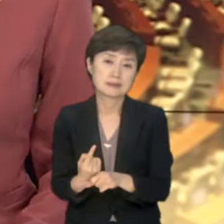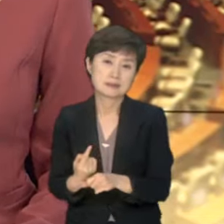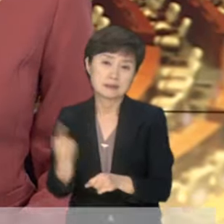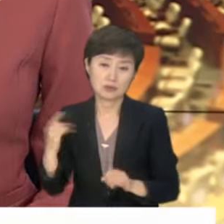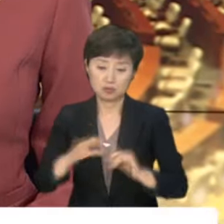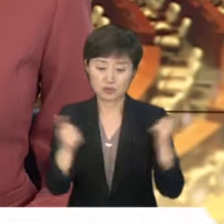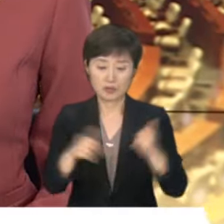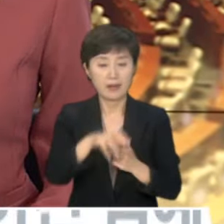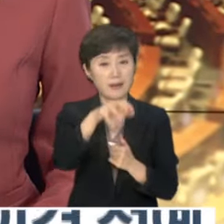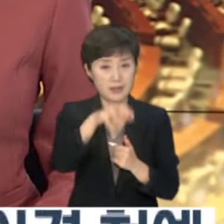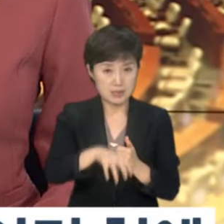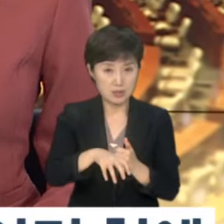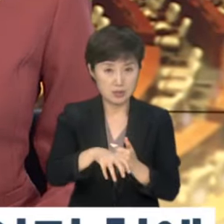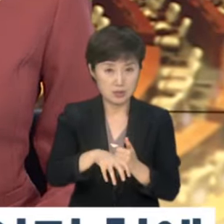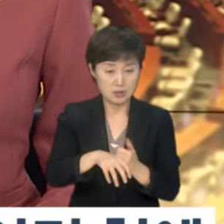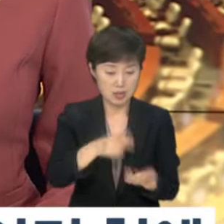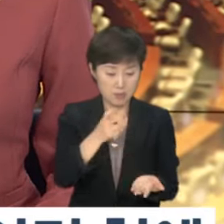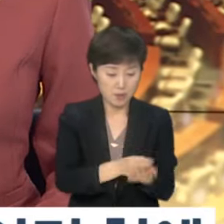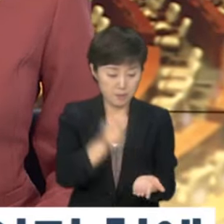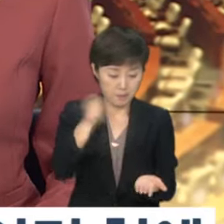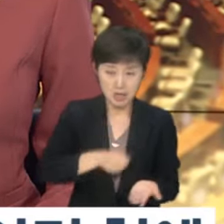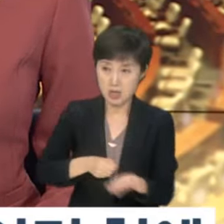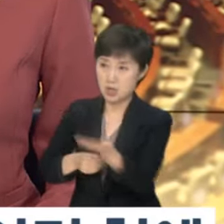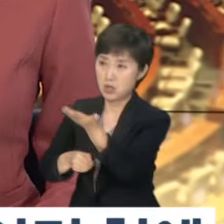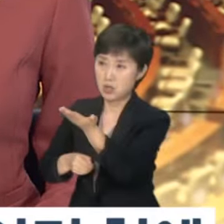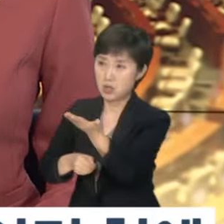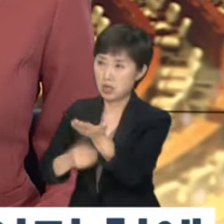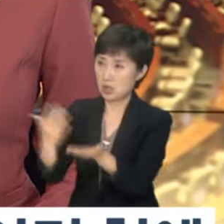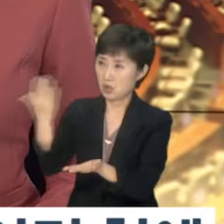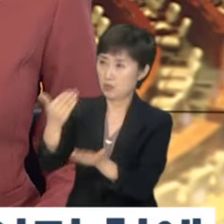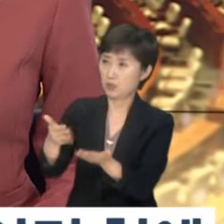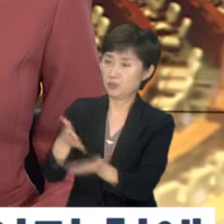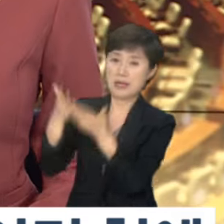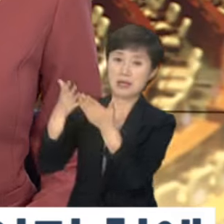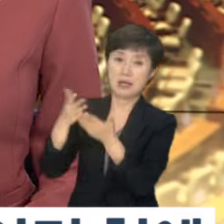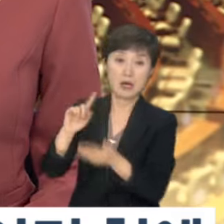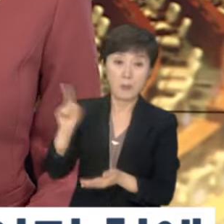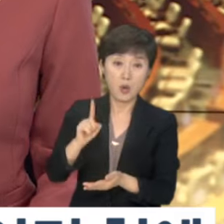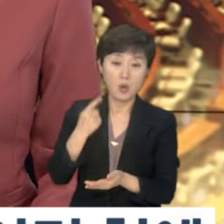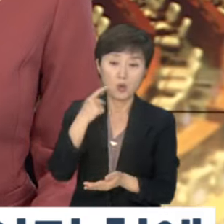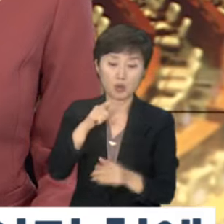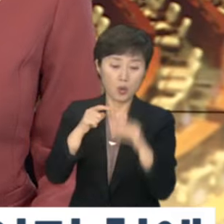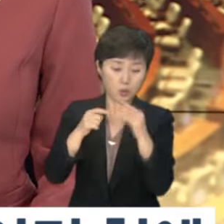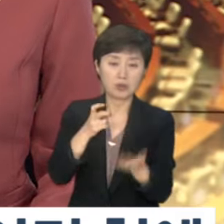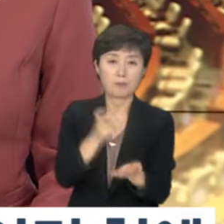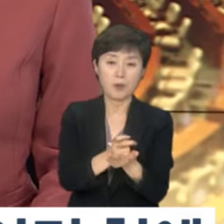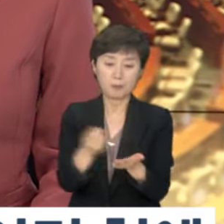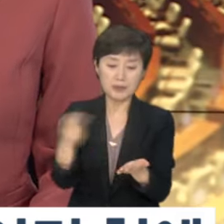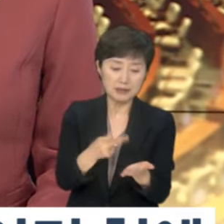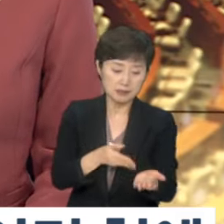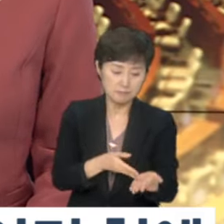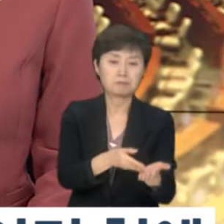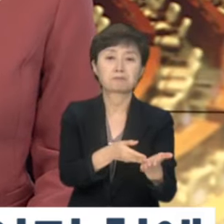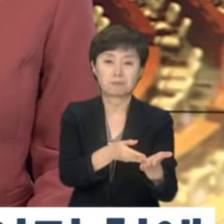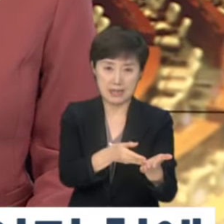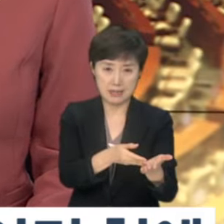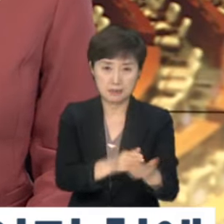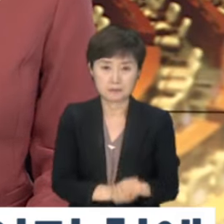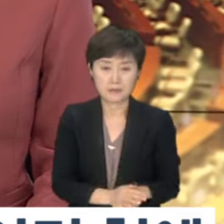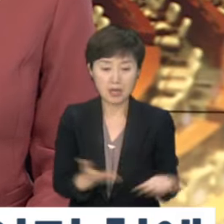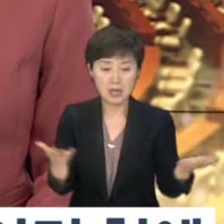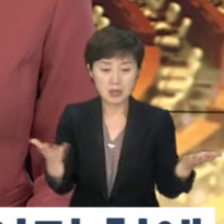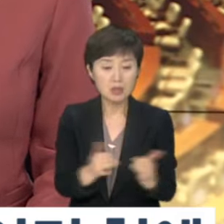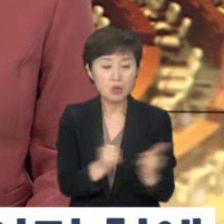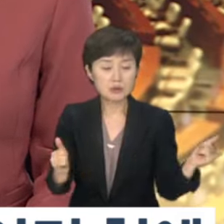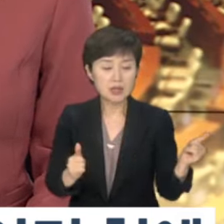지난해 21대 국회에서 대통령 거부권 행사로 폐기된 노조법 개정안 노란봉투법이 재발이 됐습니다. 근로자의 정의를